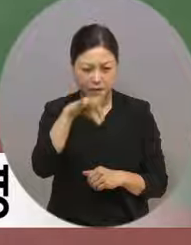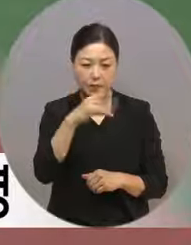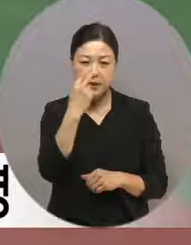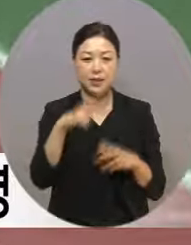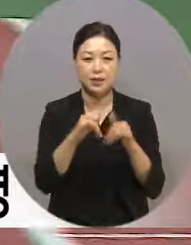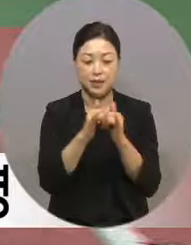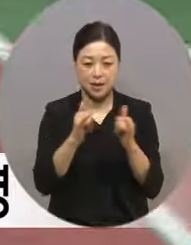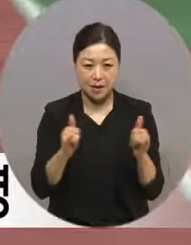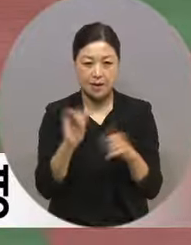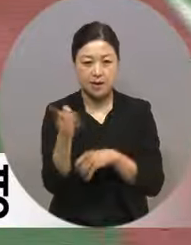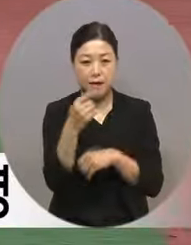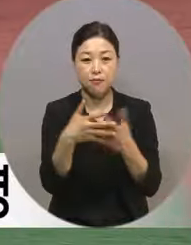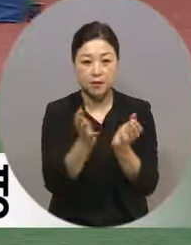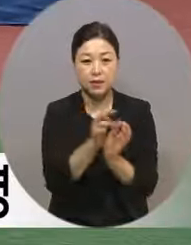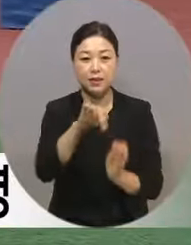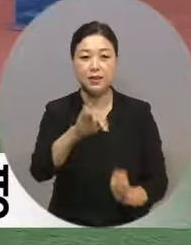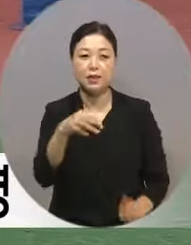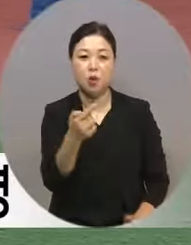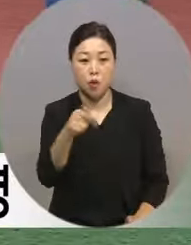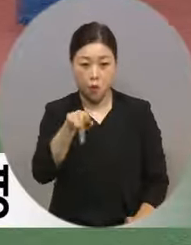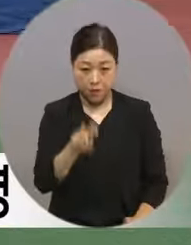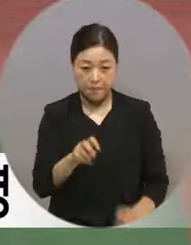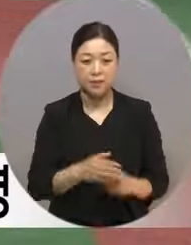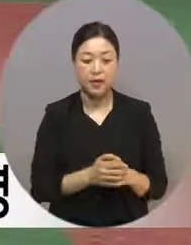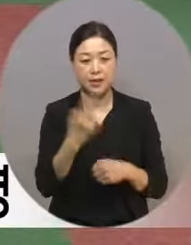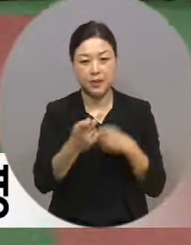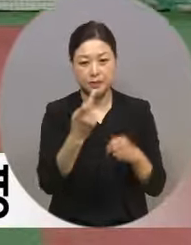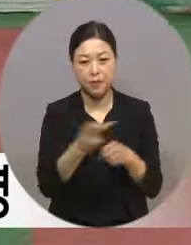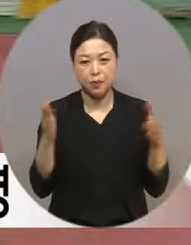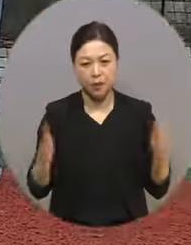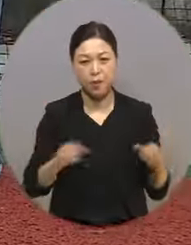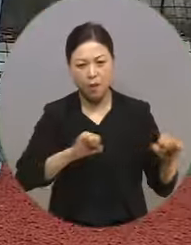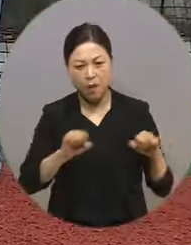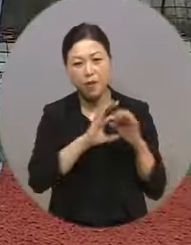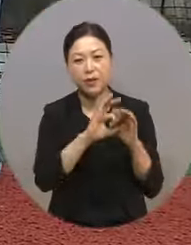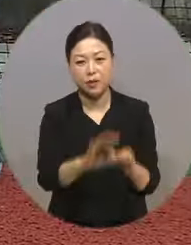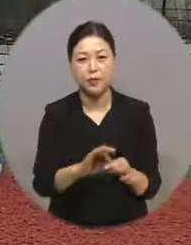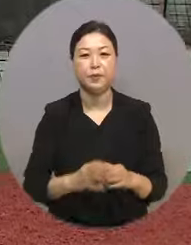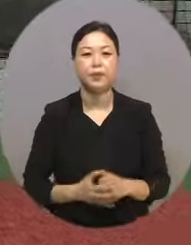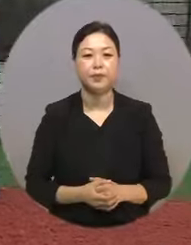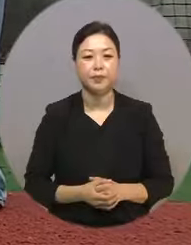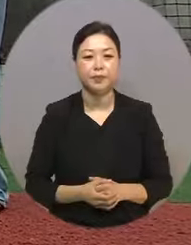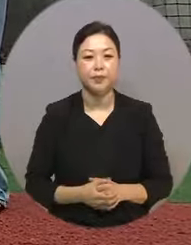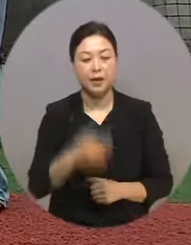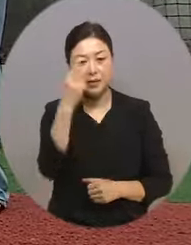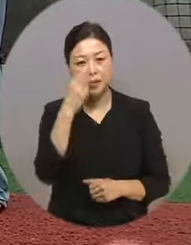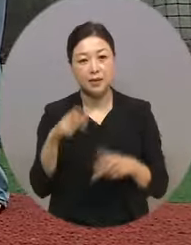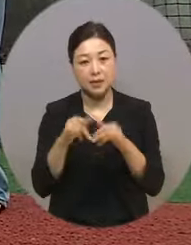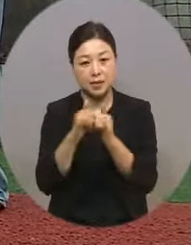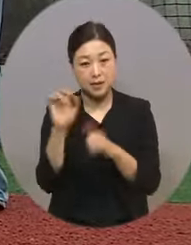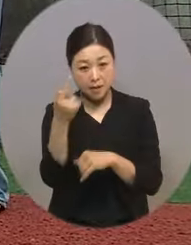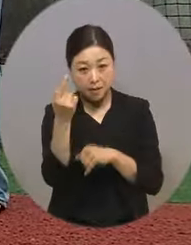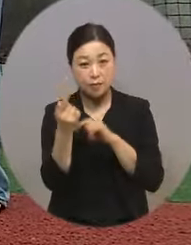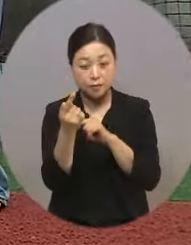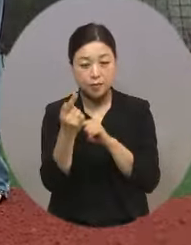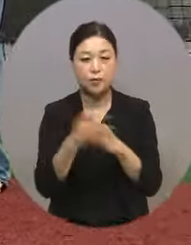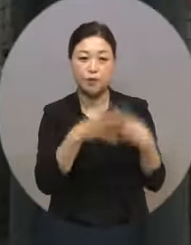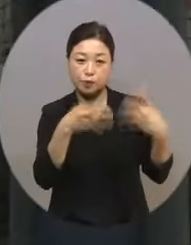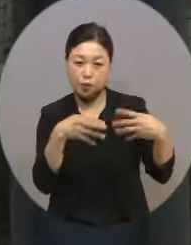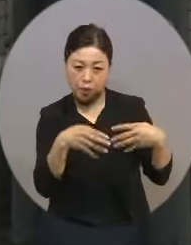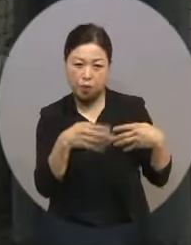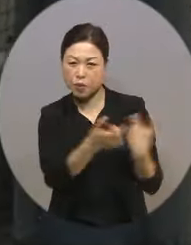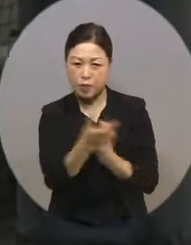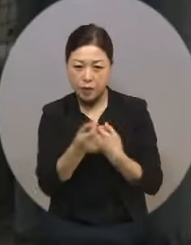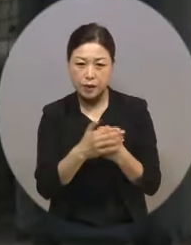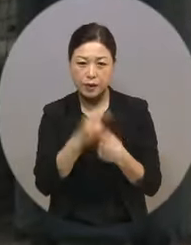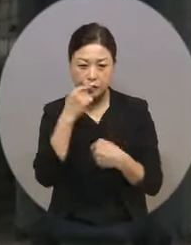야구단인 실로암 시각장애인 야구단이 12년째 활동 중입니다. 시각장애인 야구는 모두 동일한 조건으로